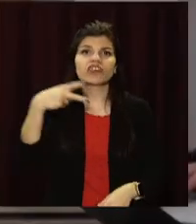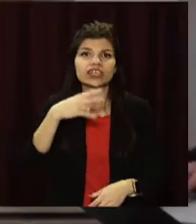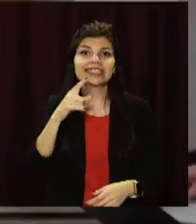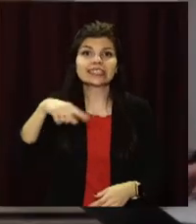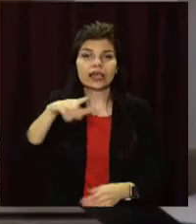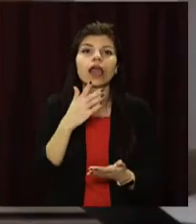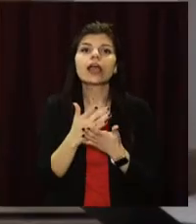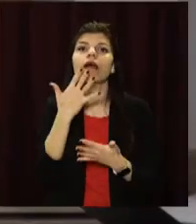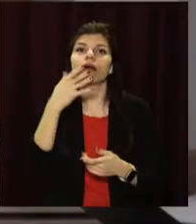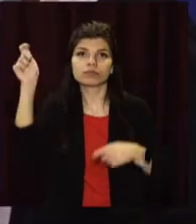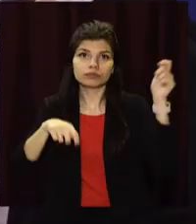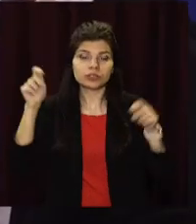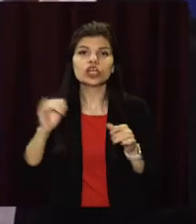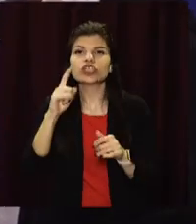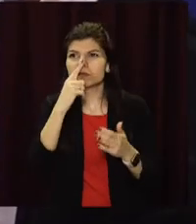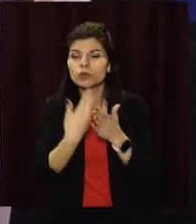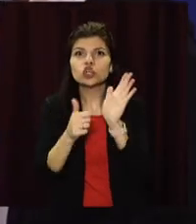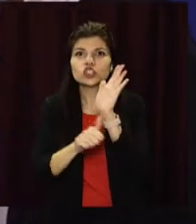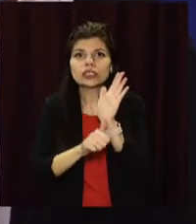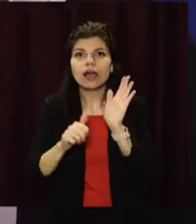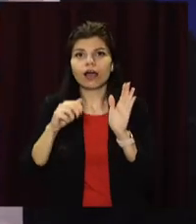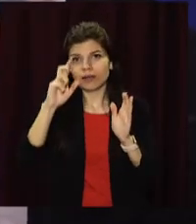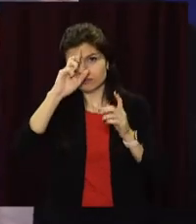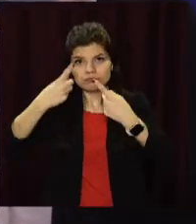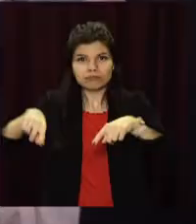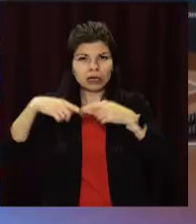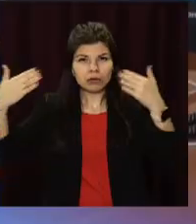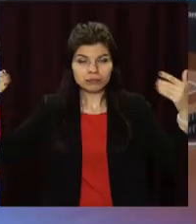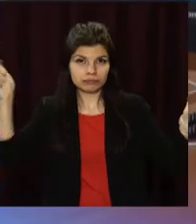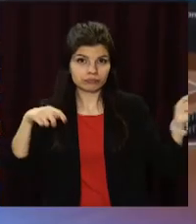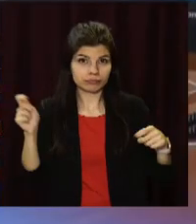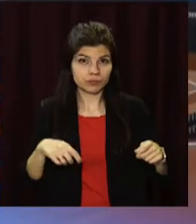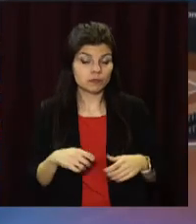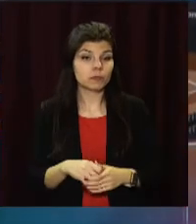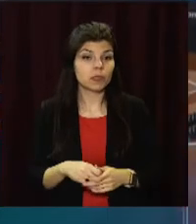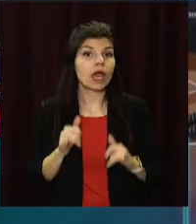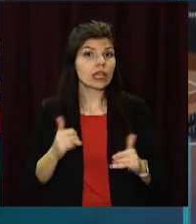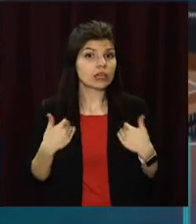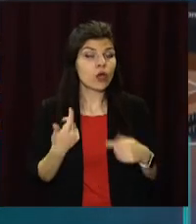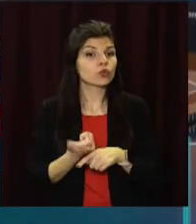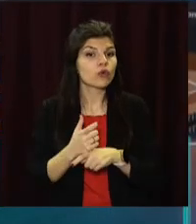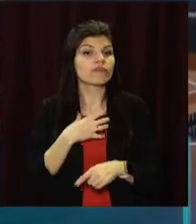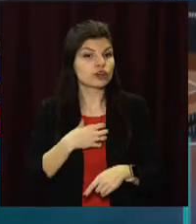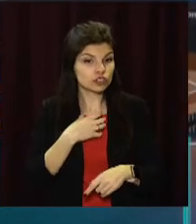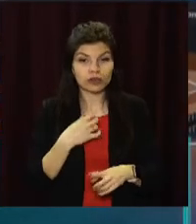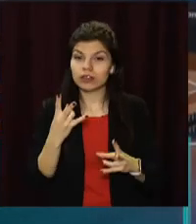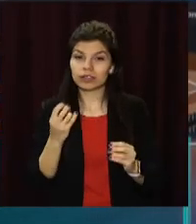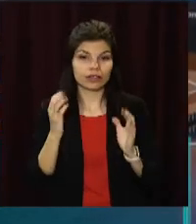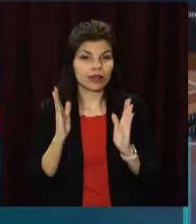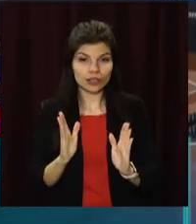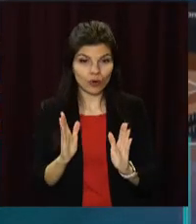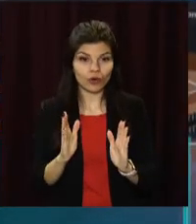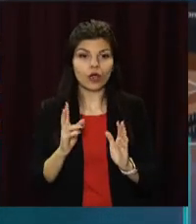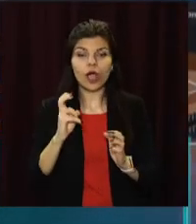з них – іноземці майже із 60 країн світу. Для нас це було важливо не тільки з